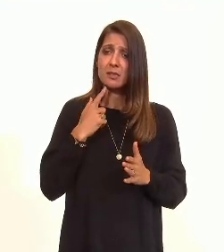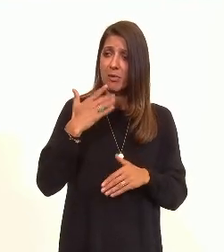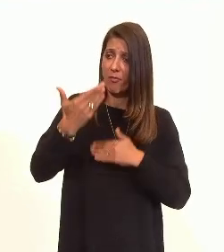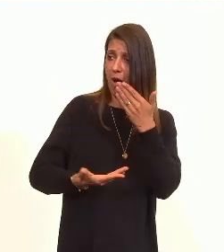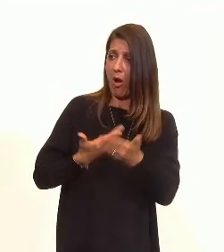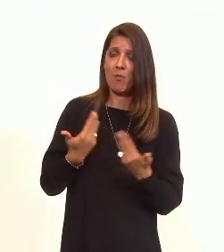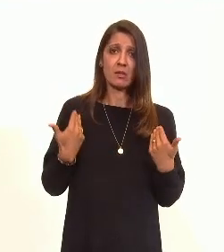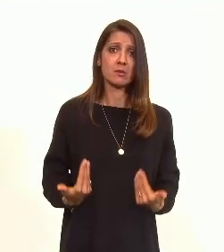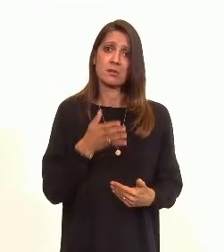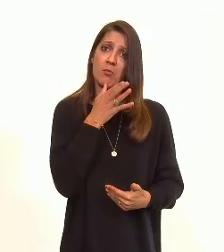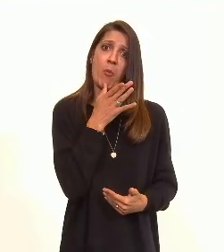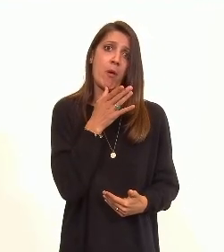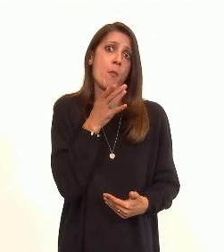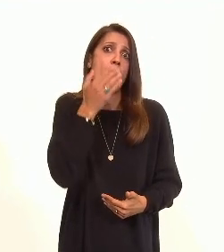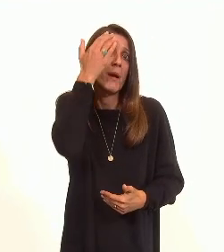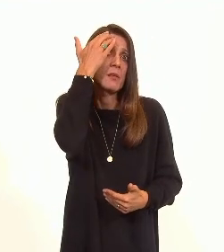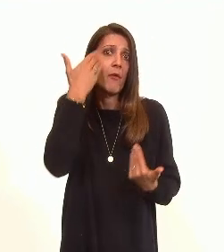pouvez pas